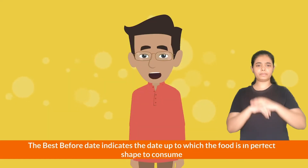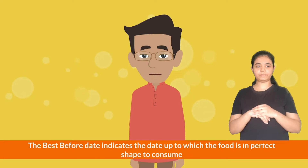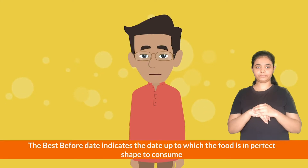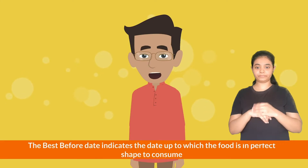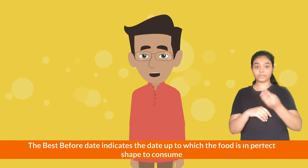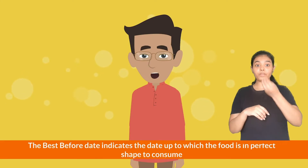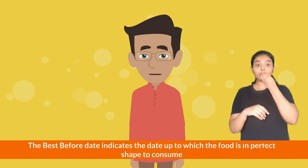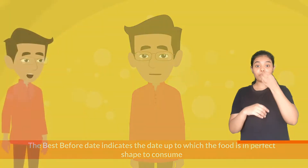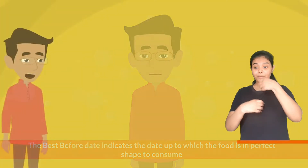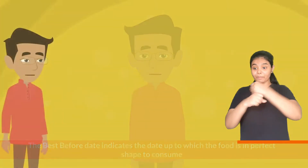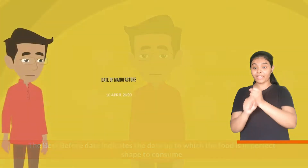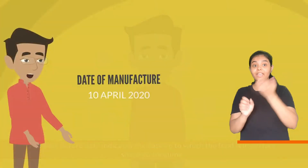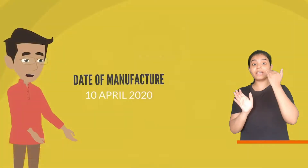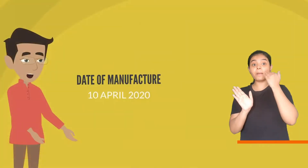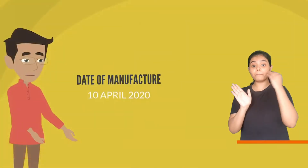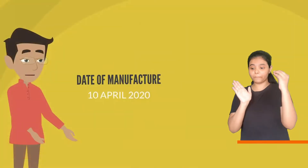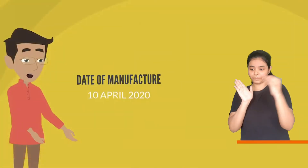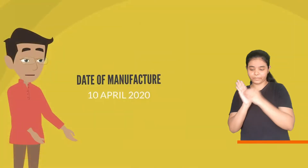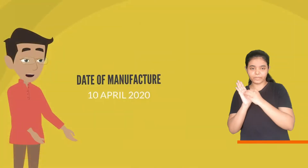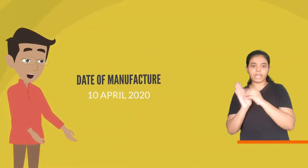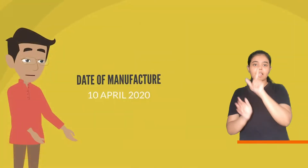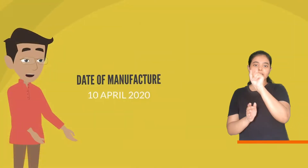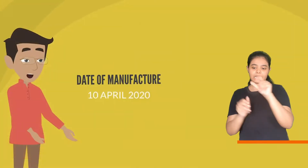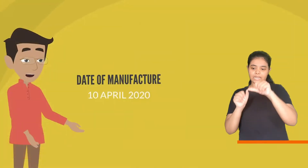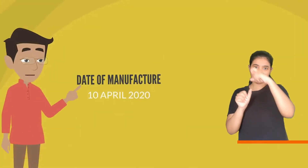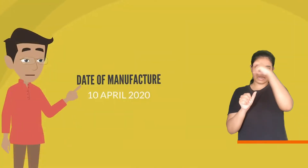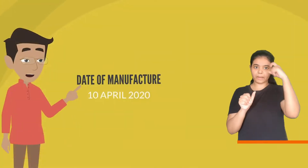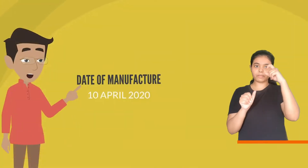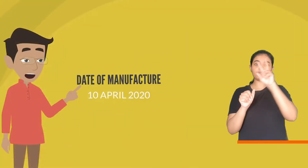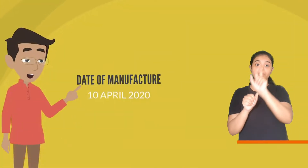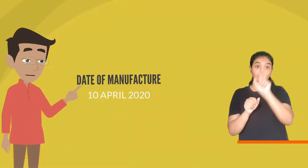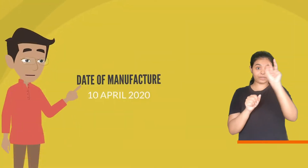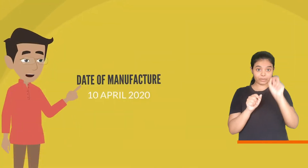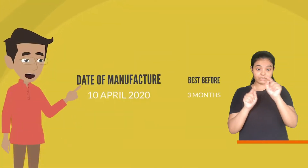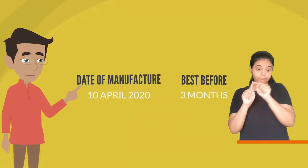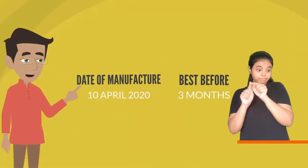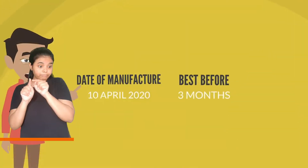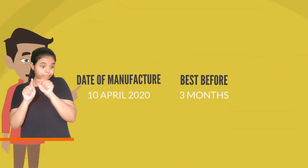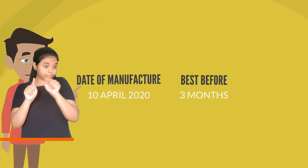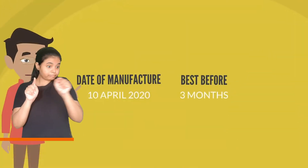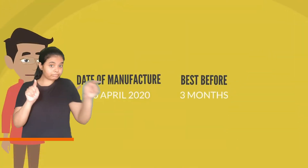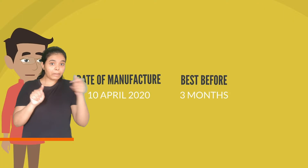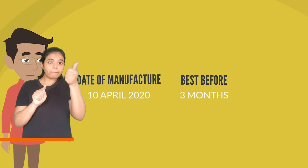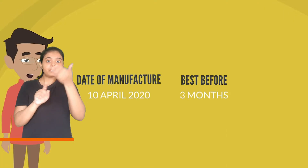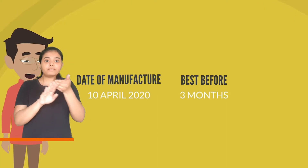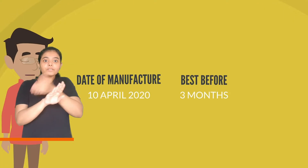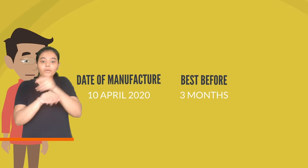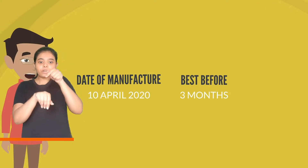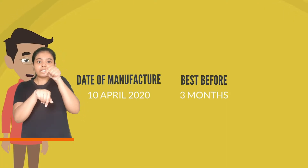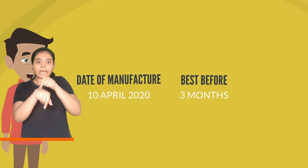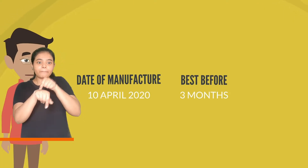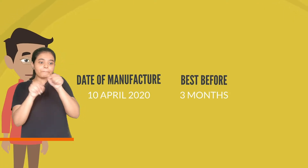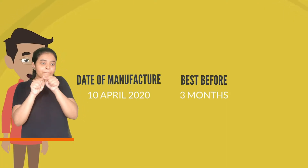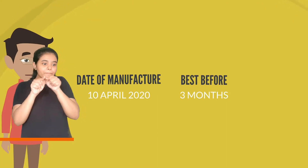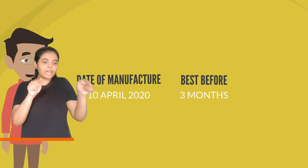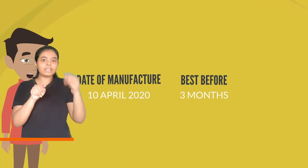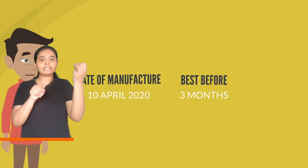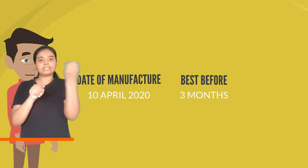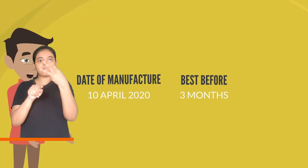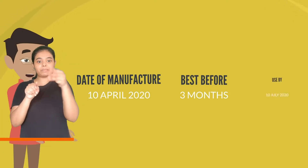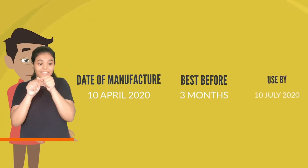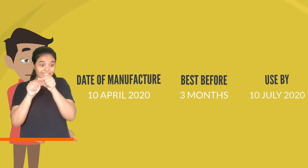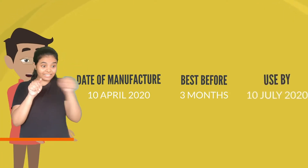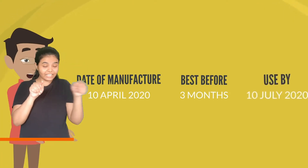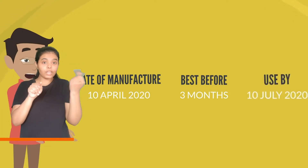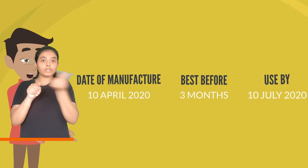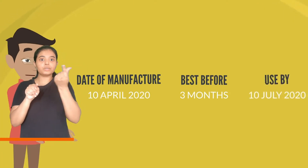उदाहरण के लिए यदि date of manufacture 10 अपरेल 2020 है और best before समय तीन महीने का है तो इस